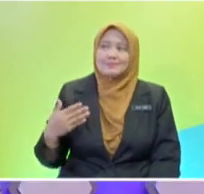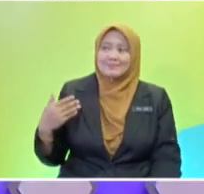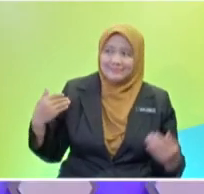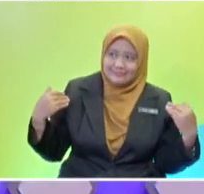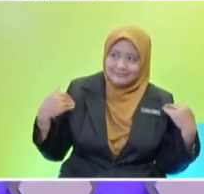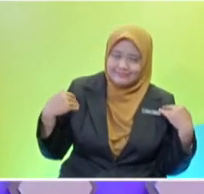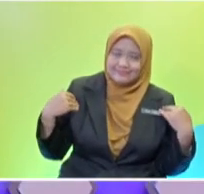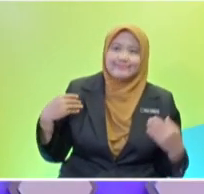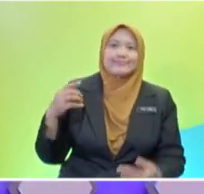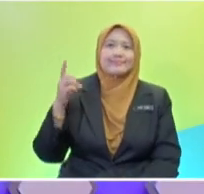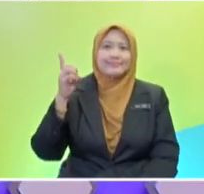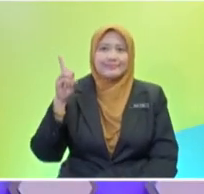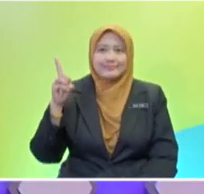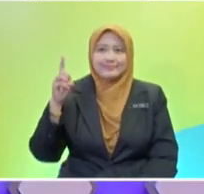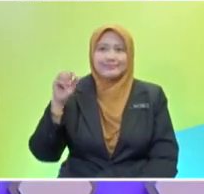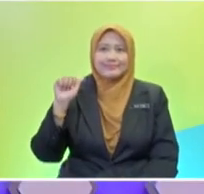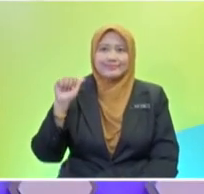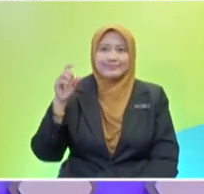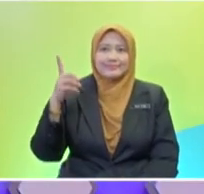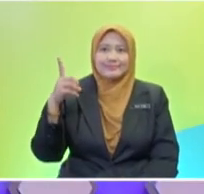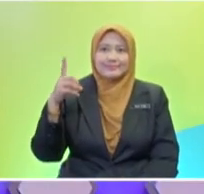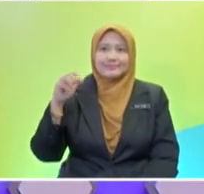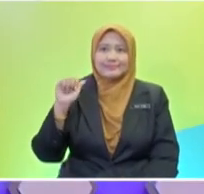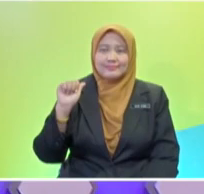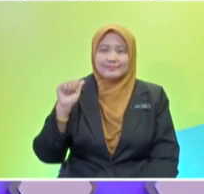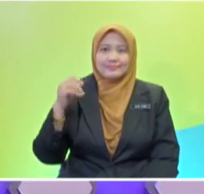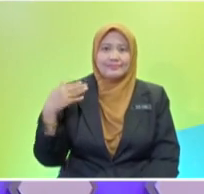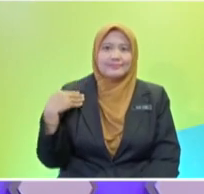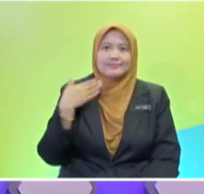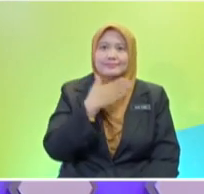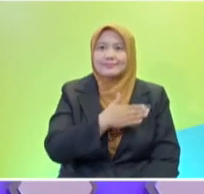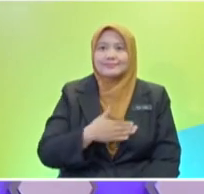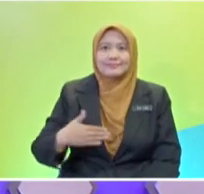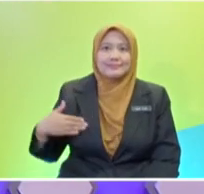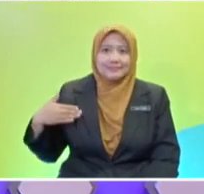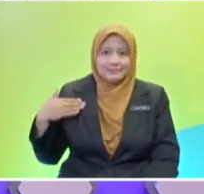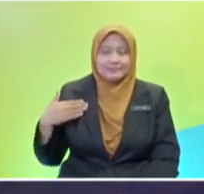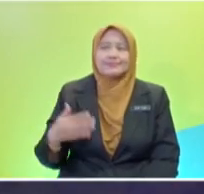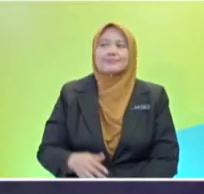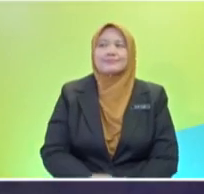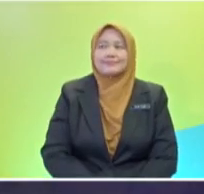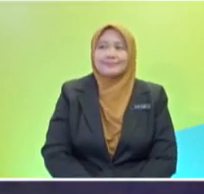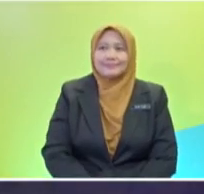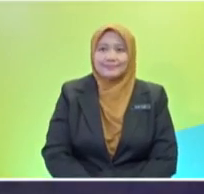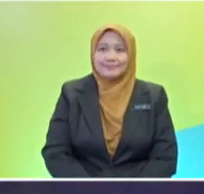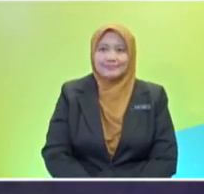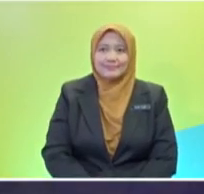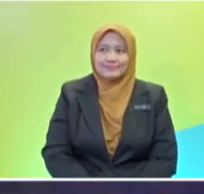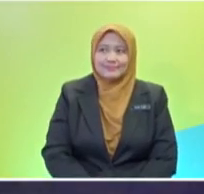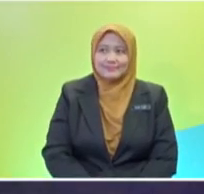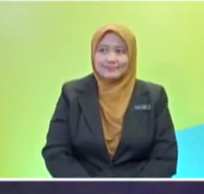Iyan di Eda di Eda dada oke oke dibagian